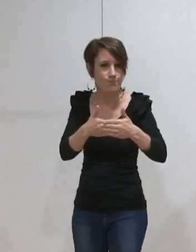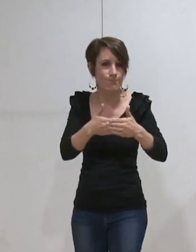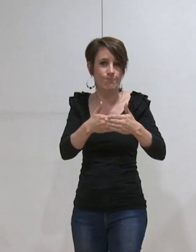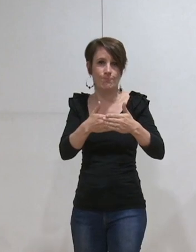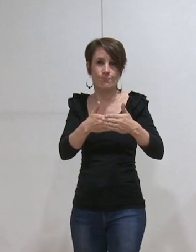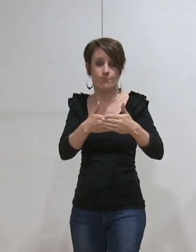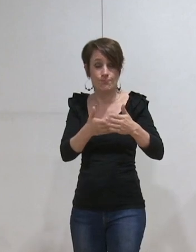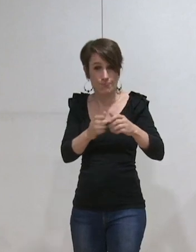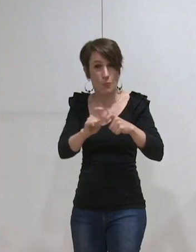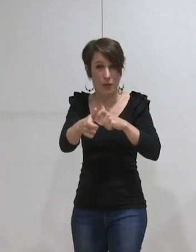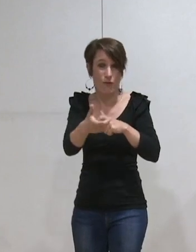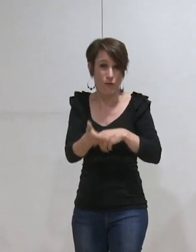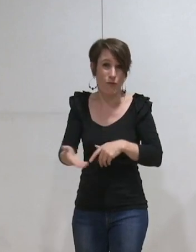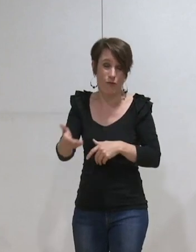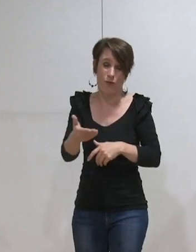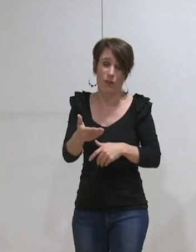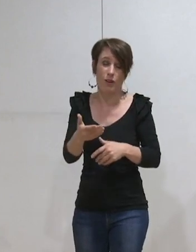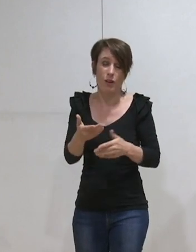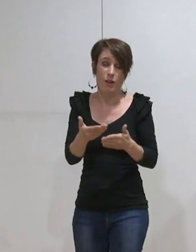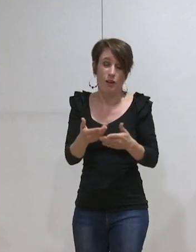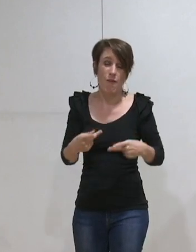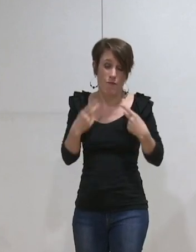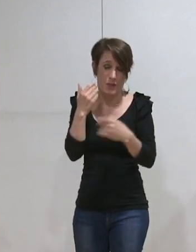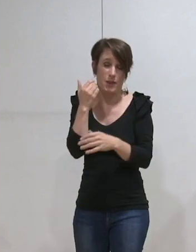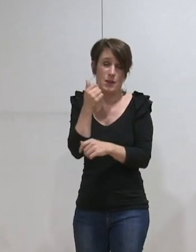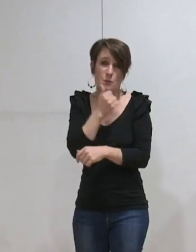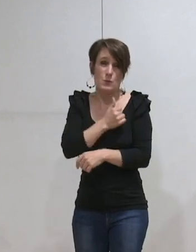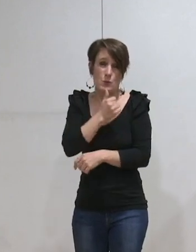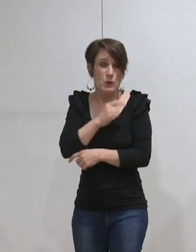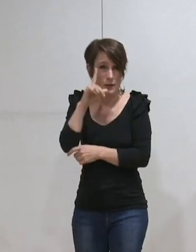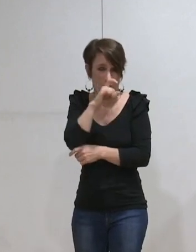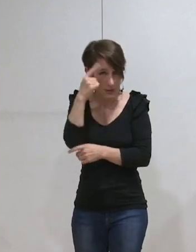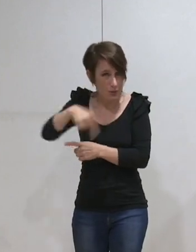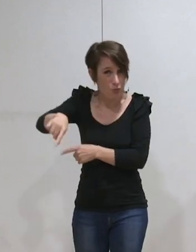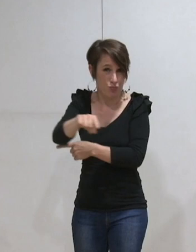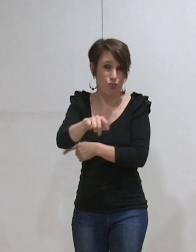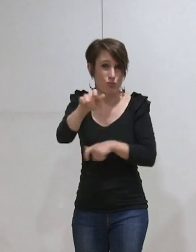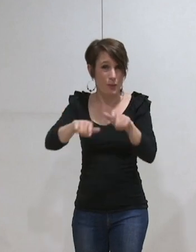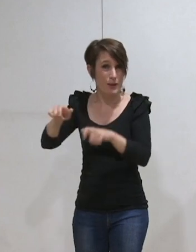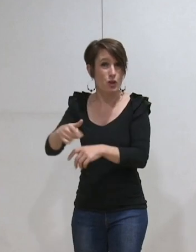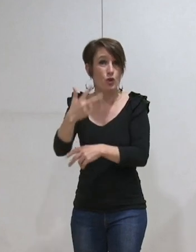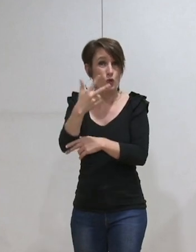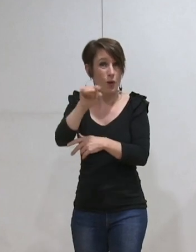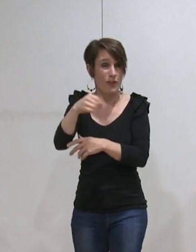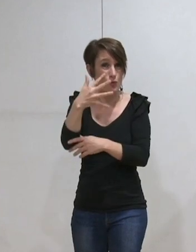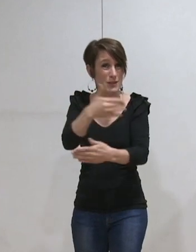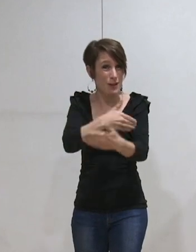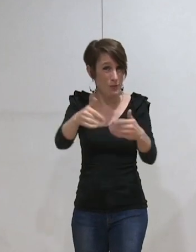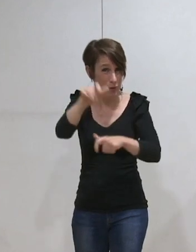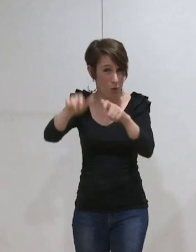pénible pour des millions de nos concitoyens plus de 3 millions et demi sont mal logés en